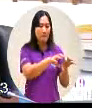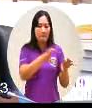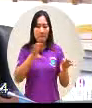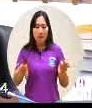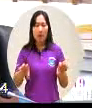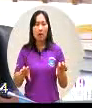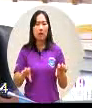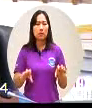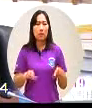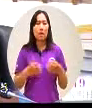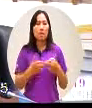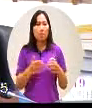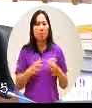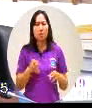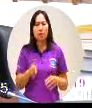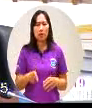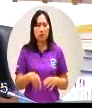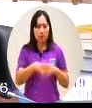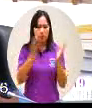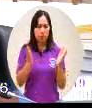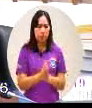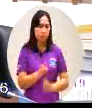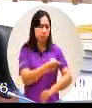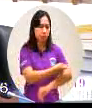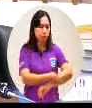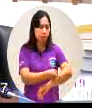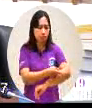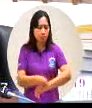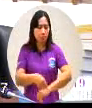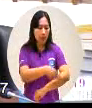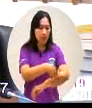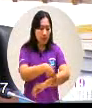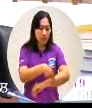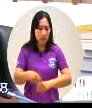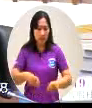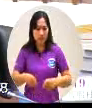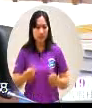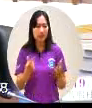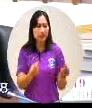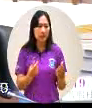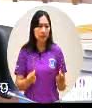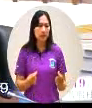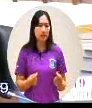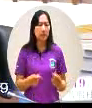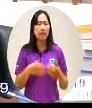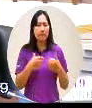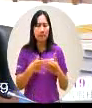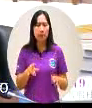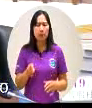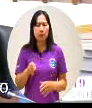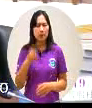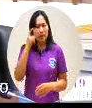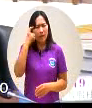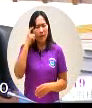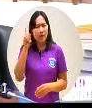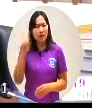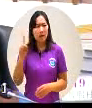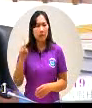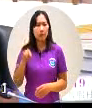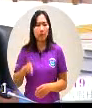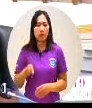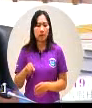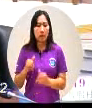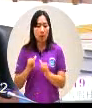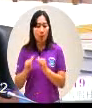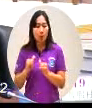讲只一款水沟，嘛是同款的设计啊。伊也要考虑到讲两边拢是徛好，未来有休闲、有黄昏、有早时、有只老